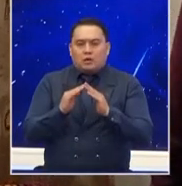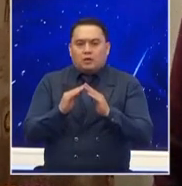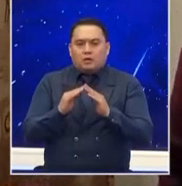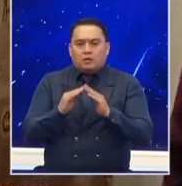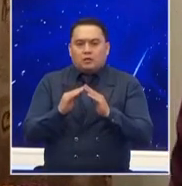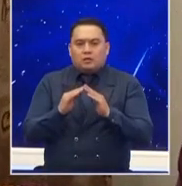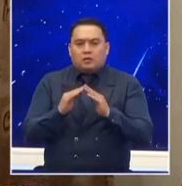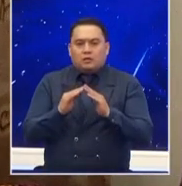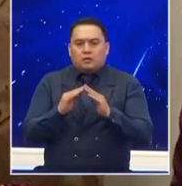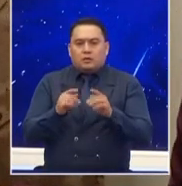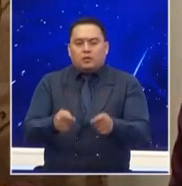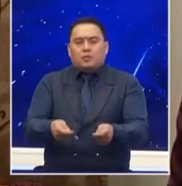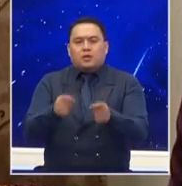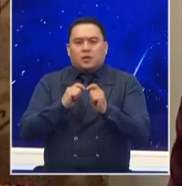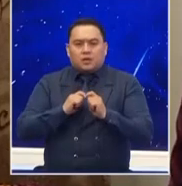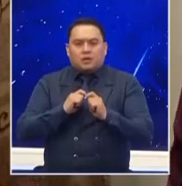Қуаныштың жасы.